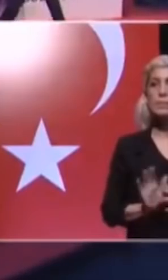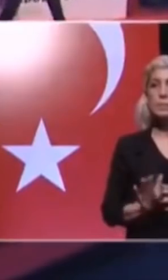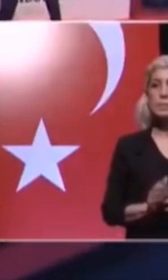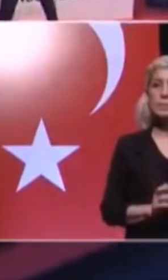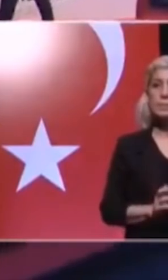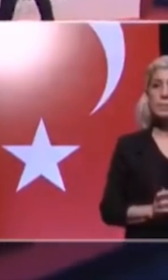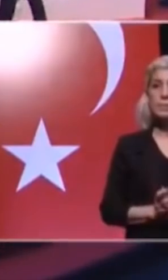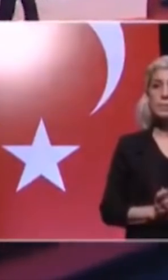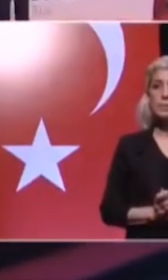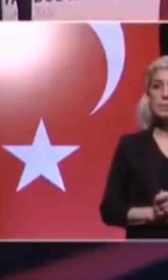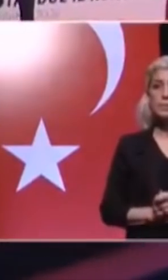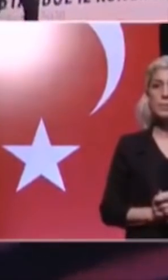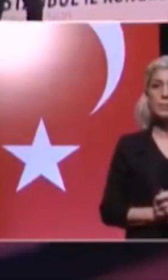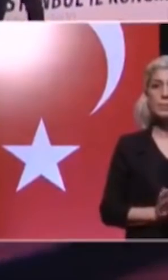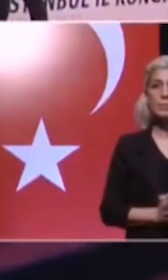başkanımızla birlikte divanı.